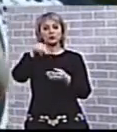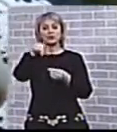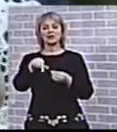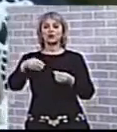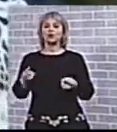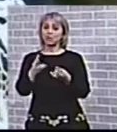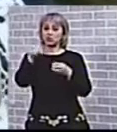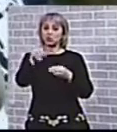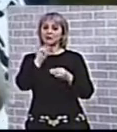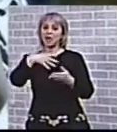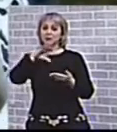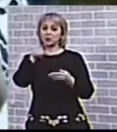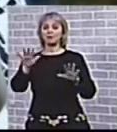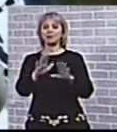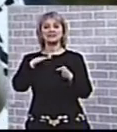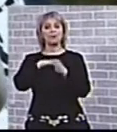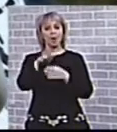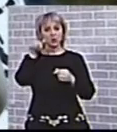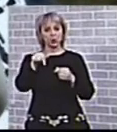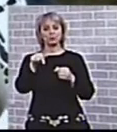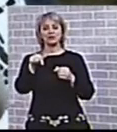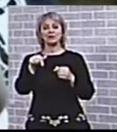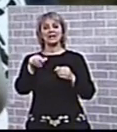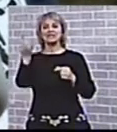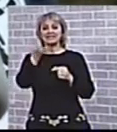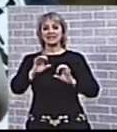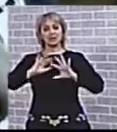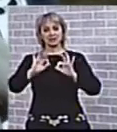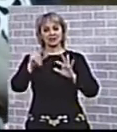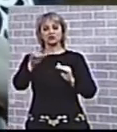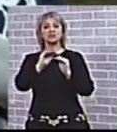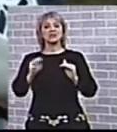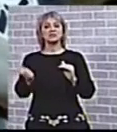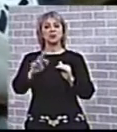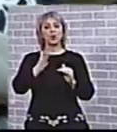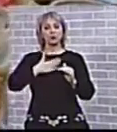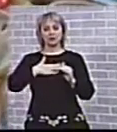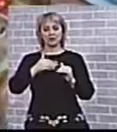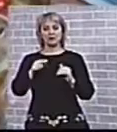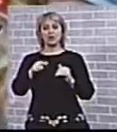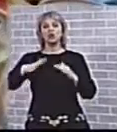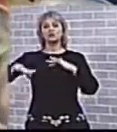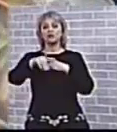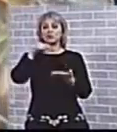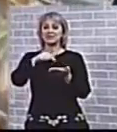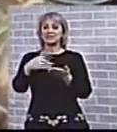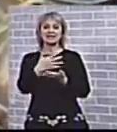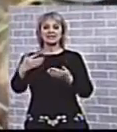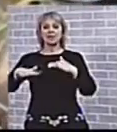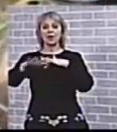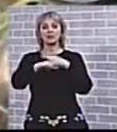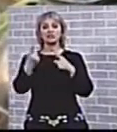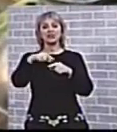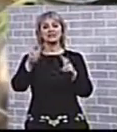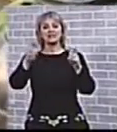печем, да. Песни поем, стихи рассказываем. Дети приходят к нам. Двор поделили на несколько площадок.